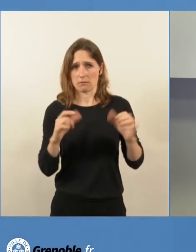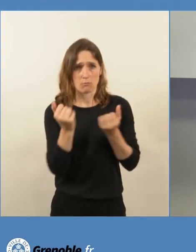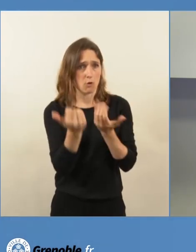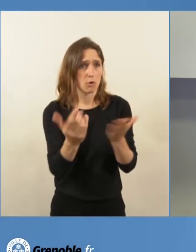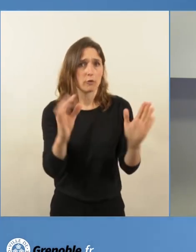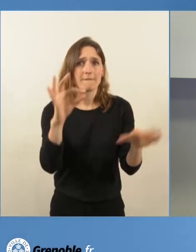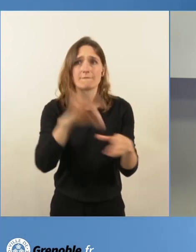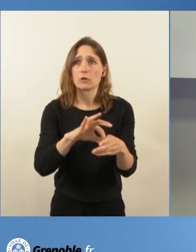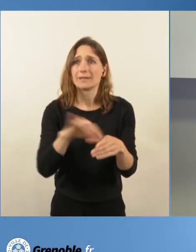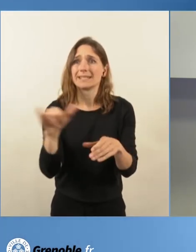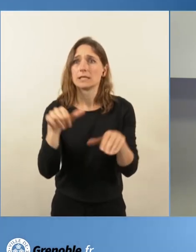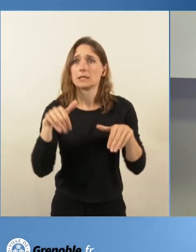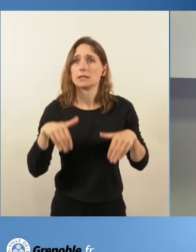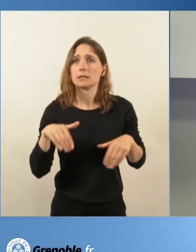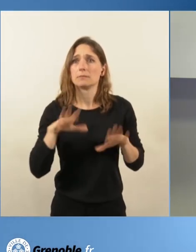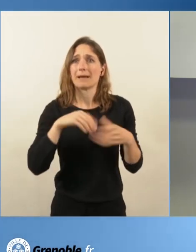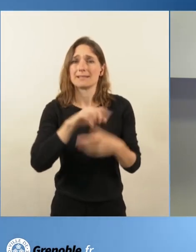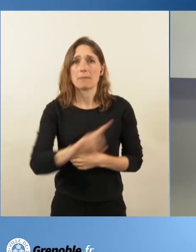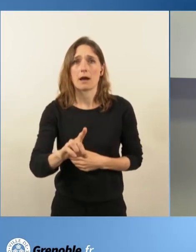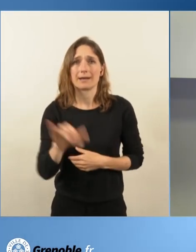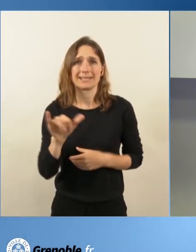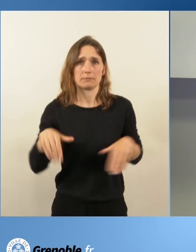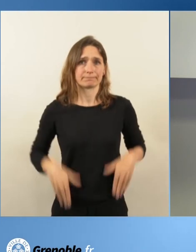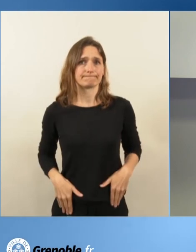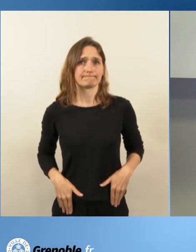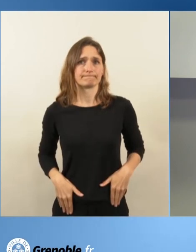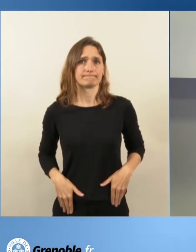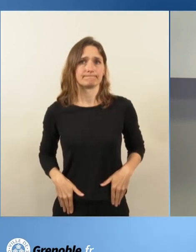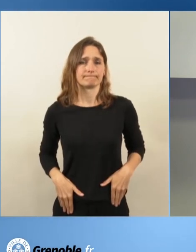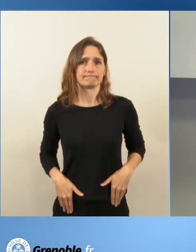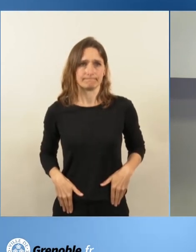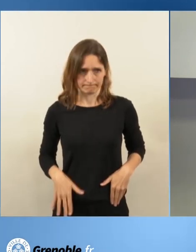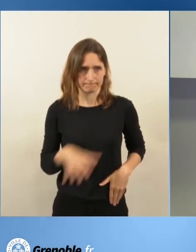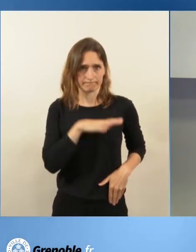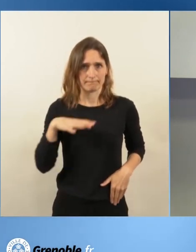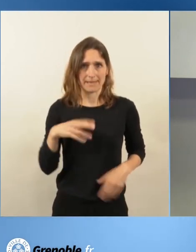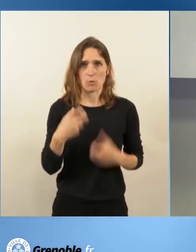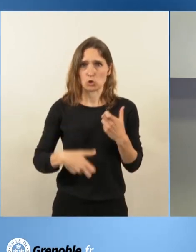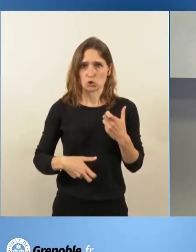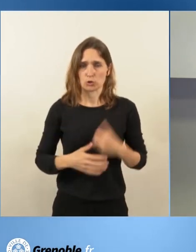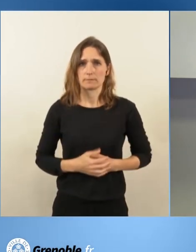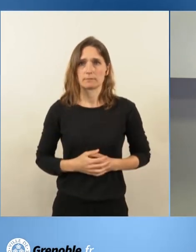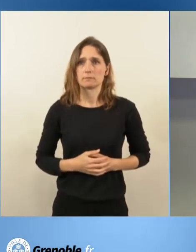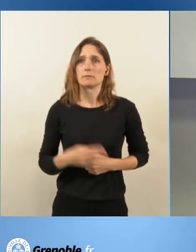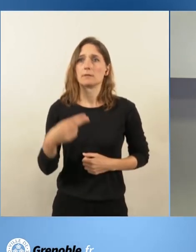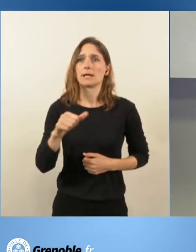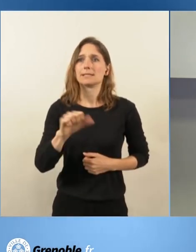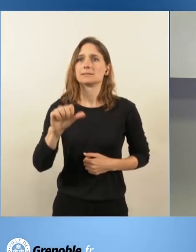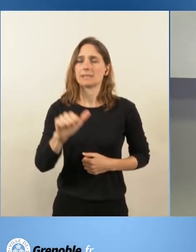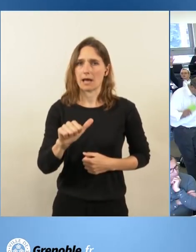qui ne prend pas par au vote qui s'abstient donc Madame roche NASA